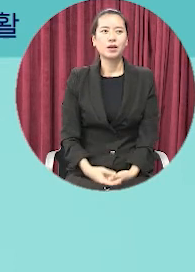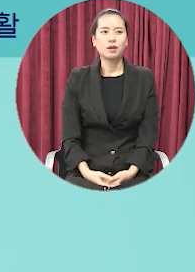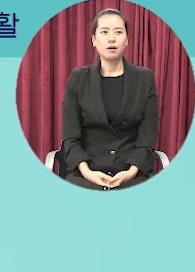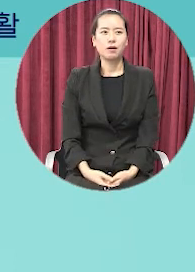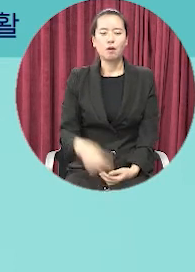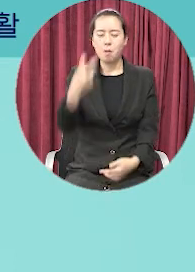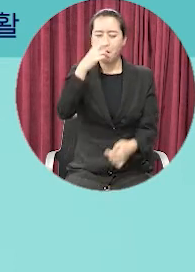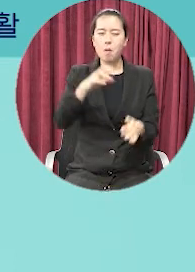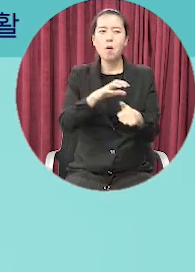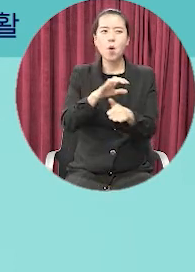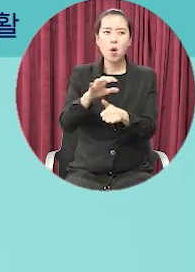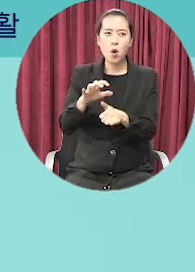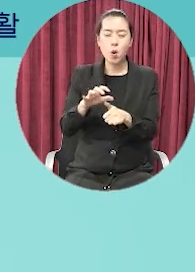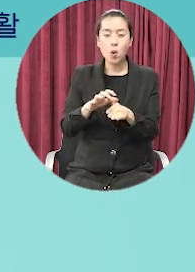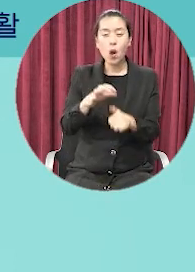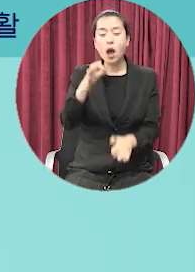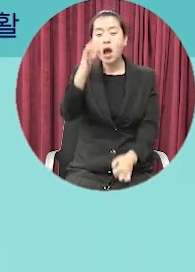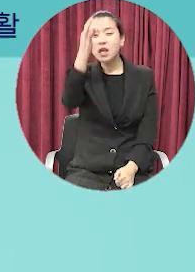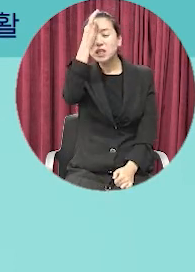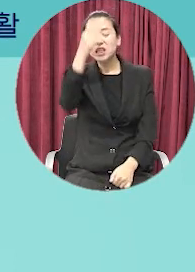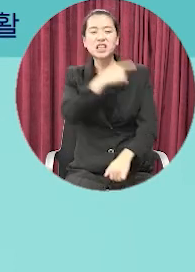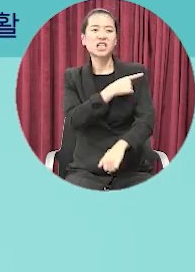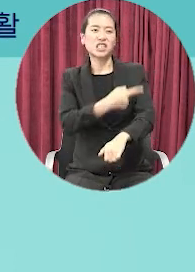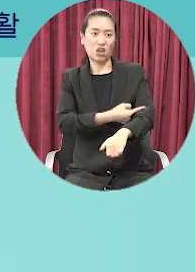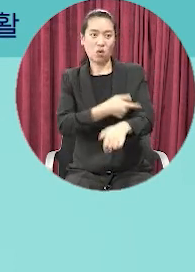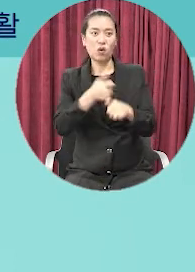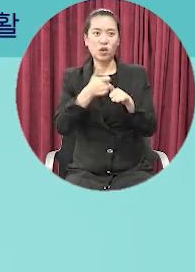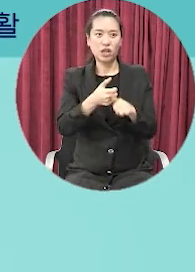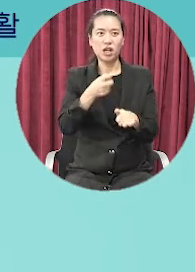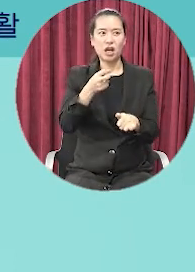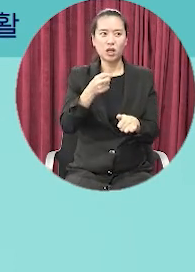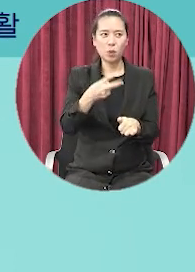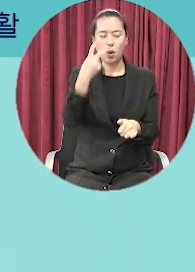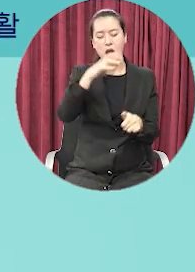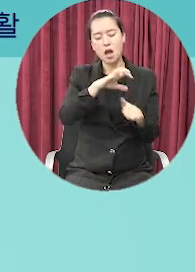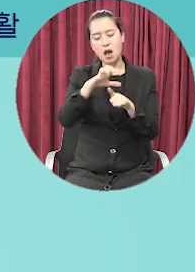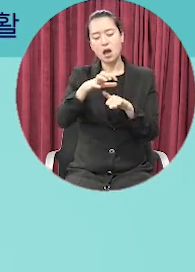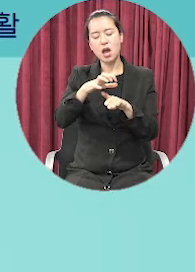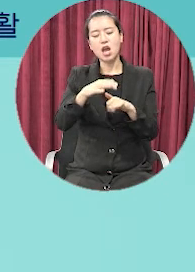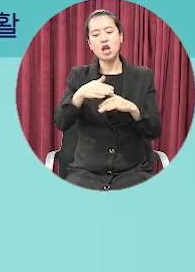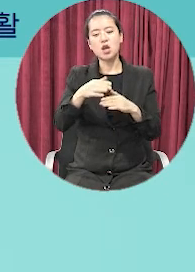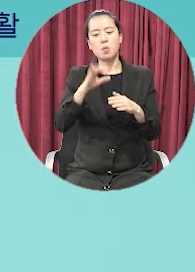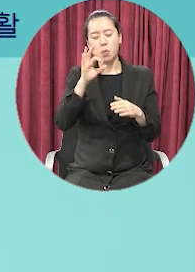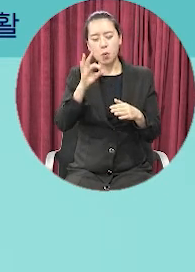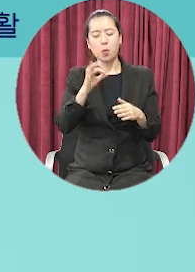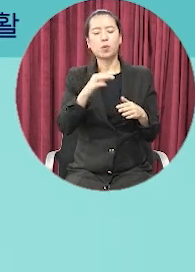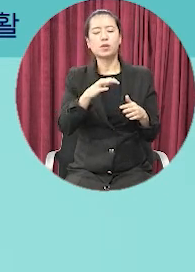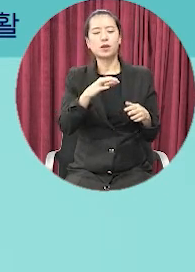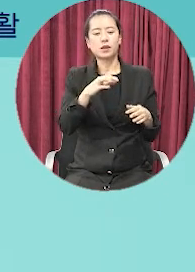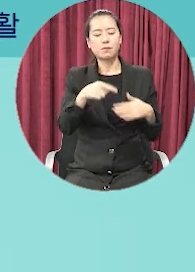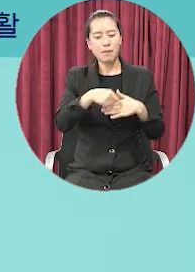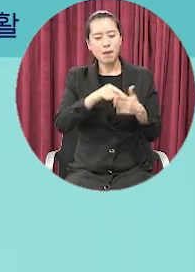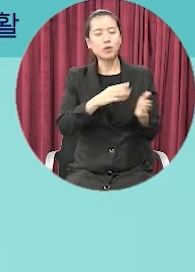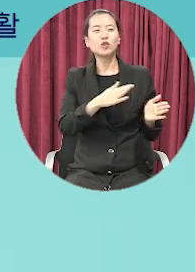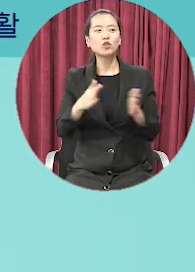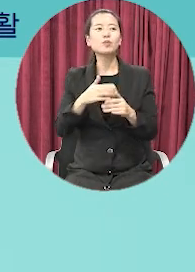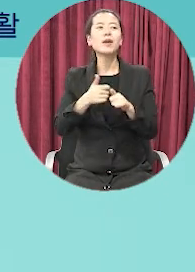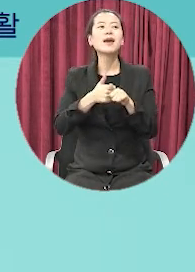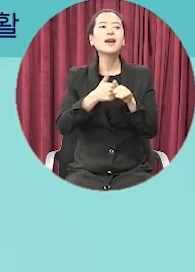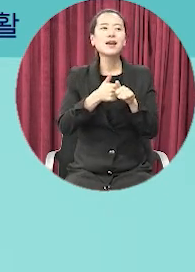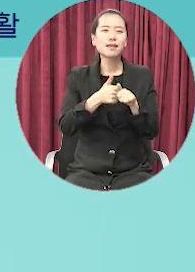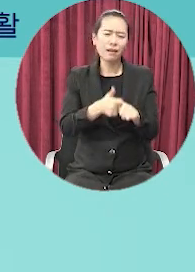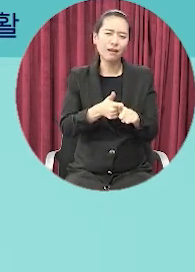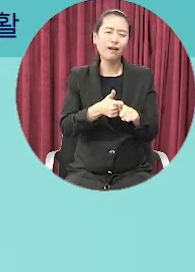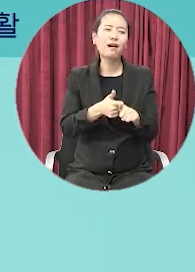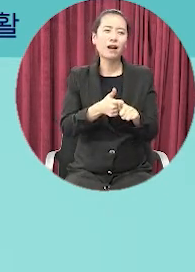케어기버의 돌봄 준비도와 관련이 있는 것을 확인을 했고, 따라서 장애인의 기능 수준을 향상시키기 위해서는